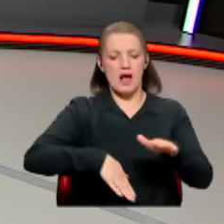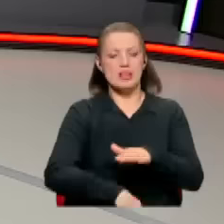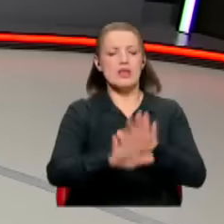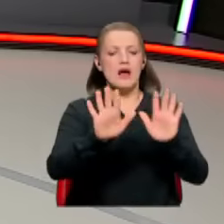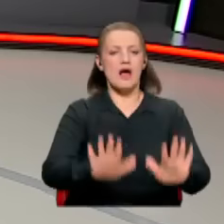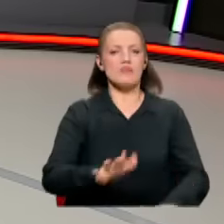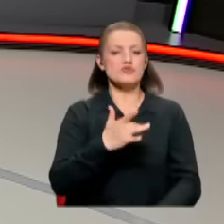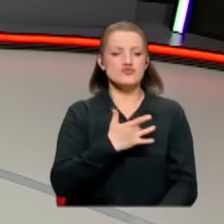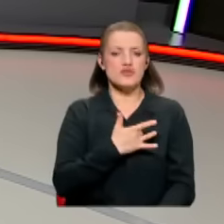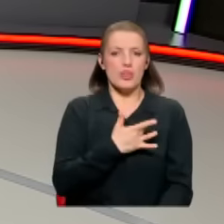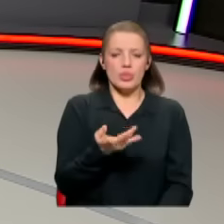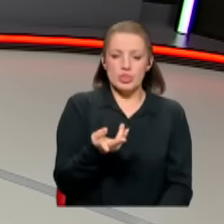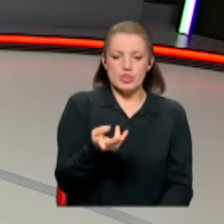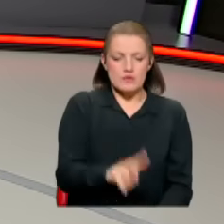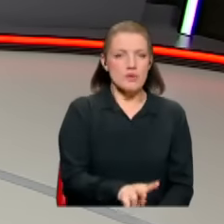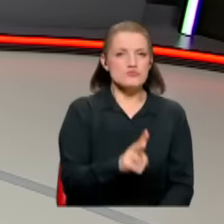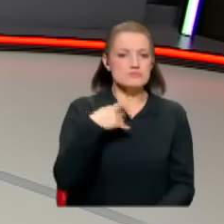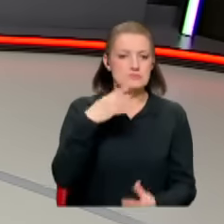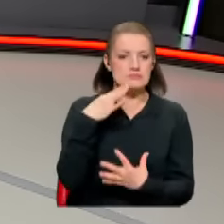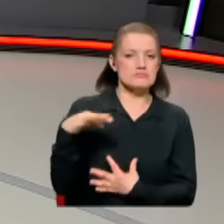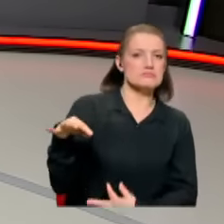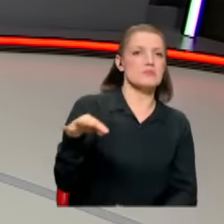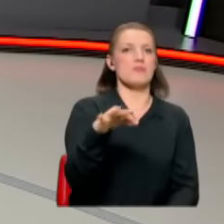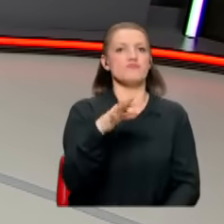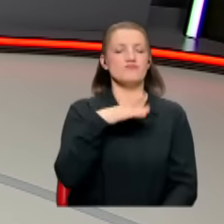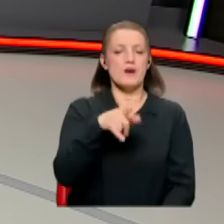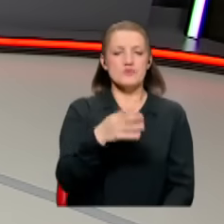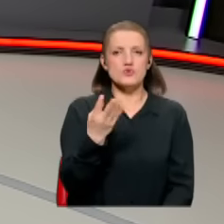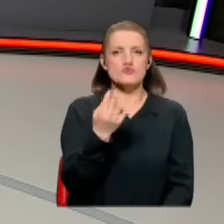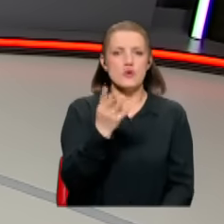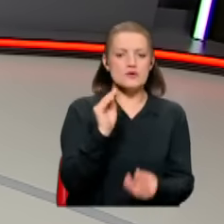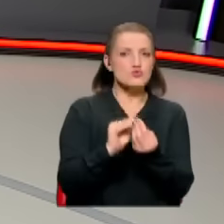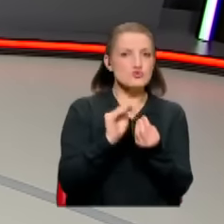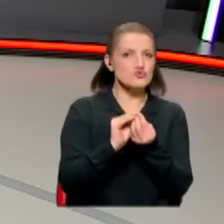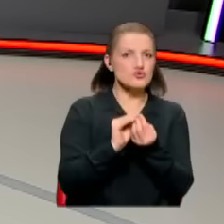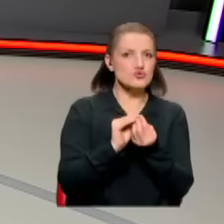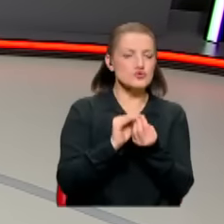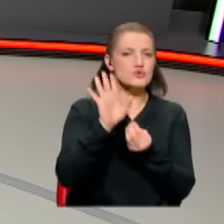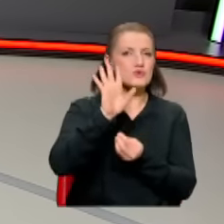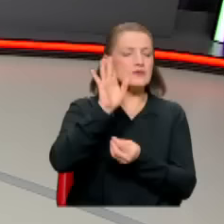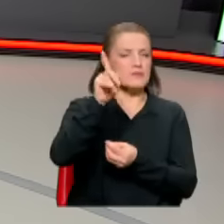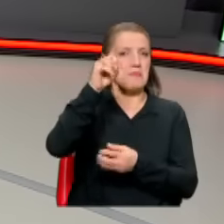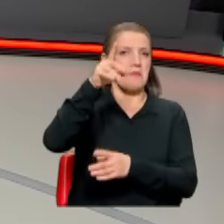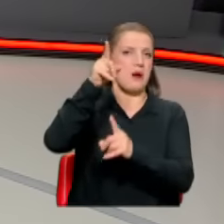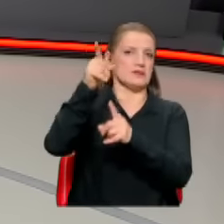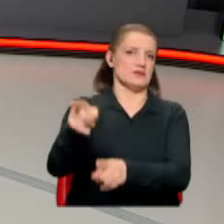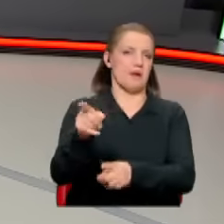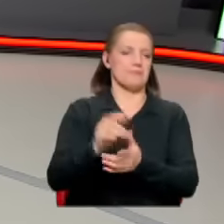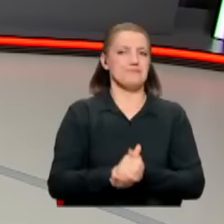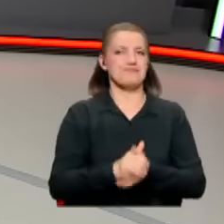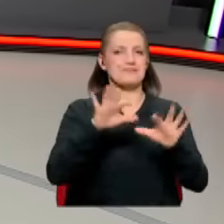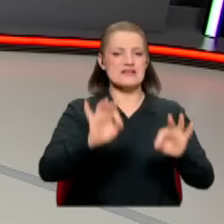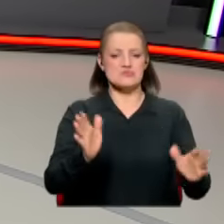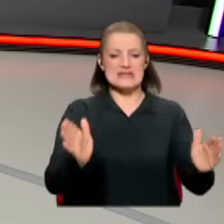can vermiş bizim insanlarımız var. Bunların pek çoğunun kabahati de AK Parti'nin üstündedir.